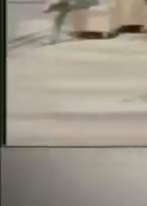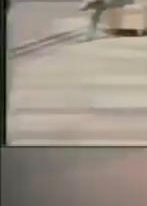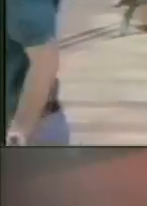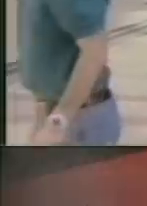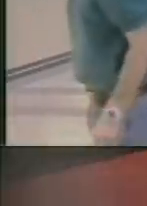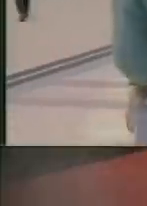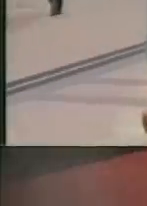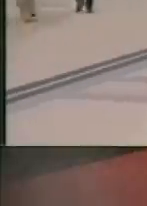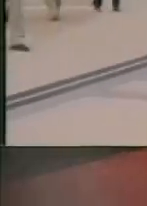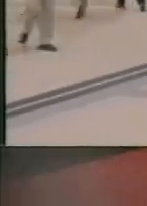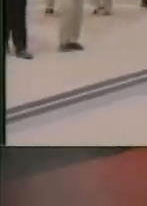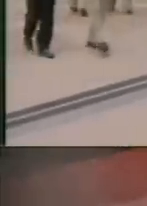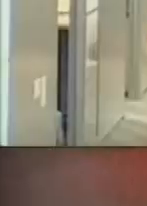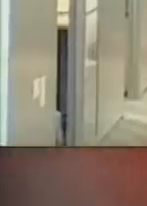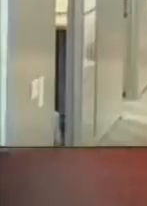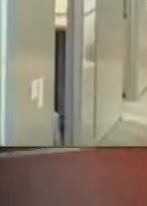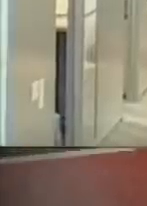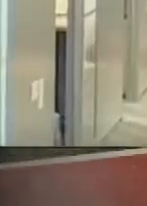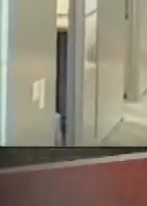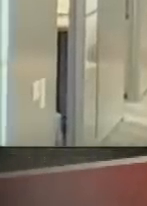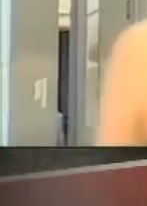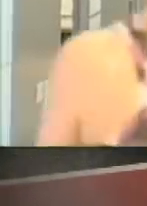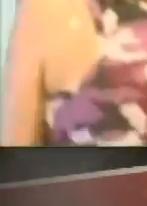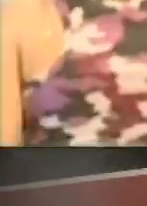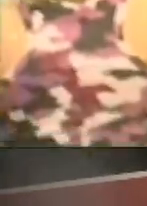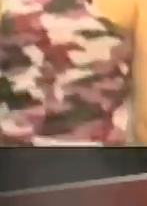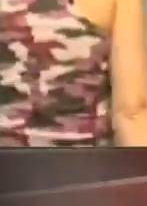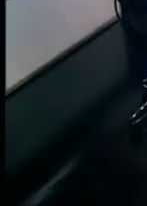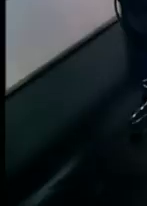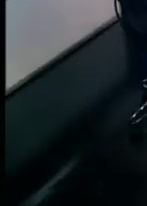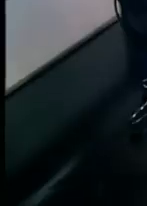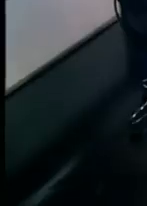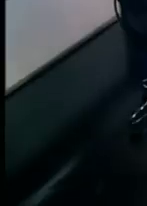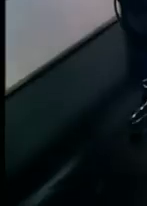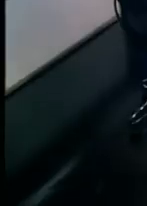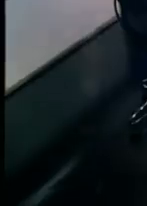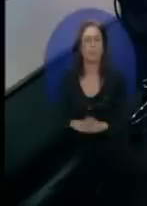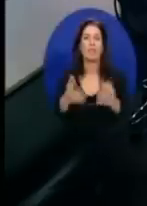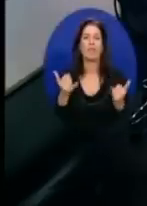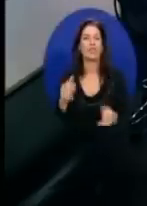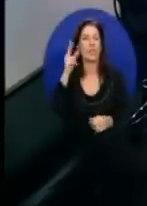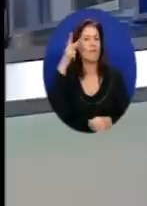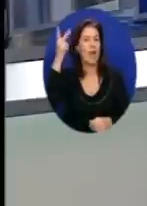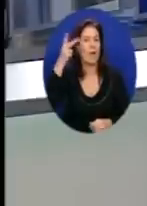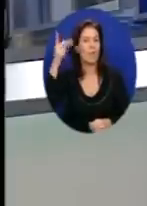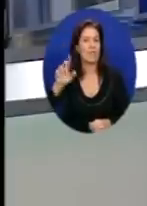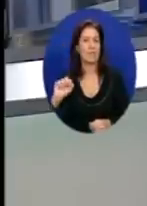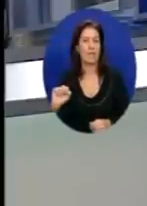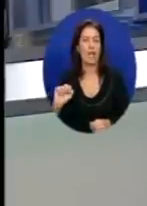מבהילים ומדאיגים. האם זו הסיבה בגללה פריון העבודה נמוך כל כך? ואיתנו הפרופסור סיביל